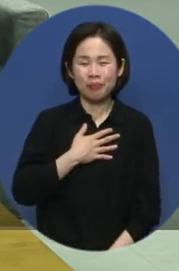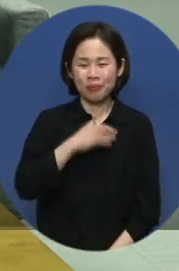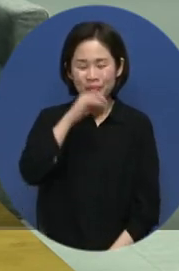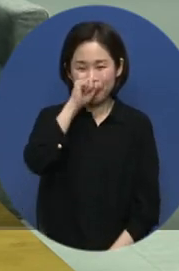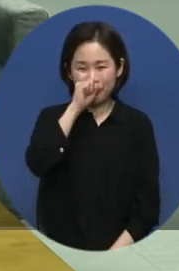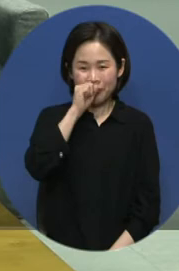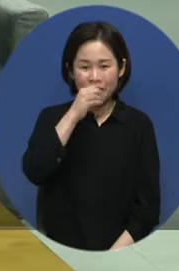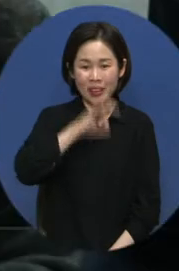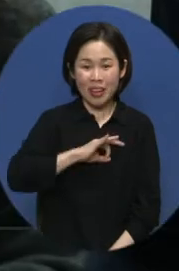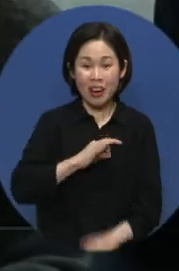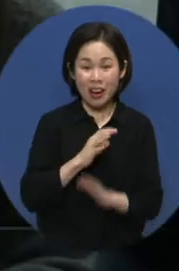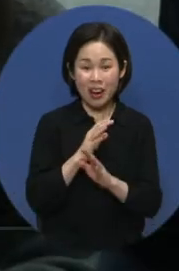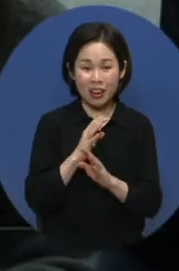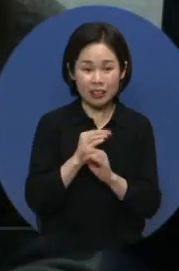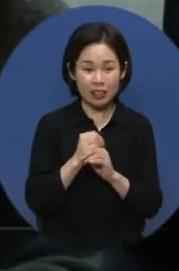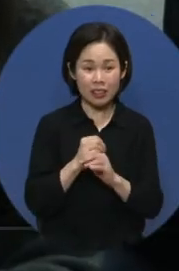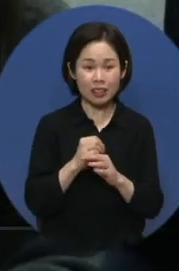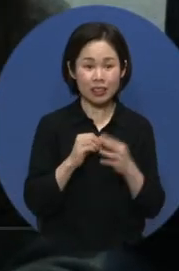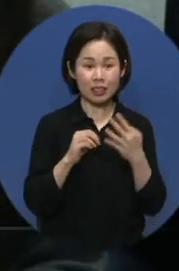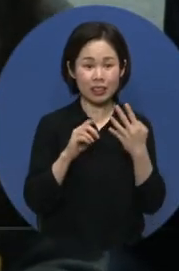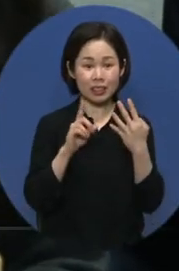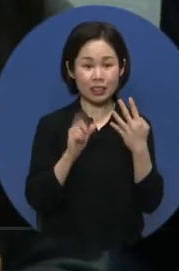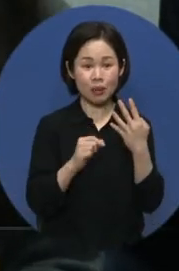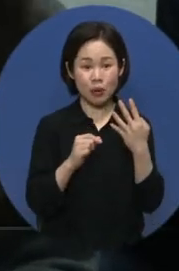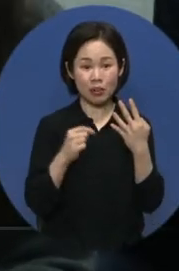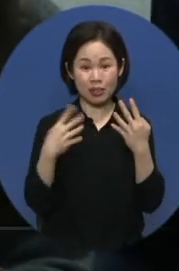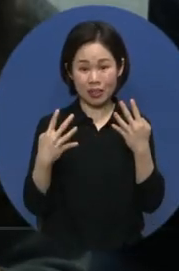보람 있었을 때가 언제예요? 3월 4일 때